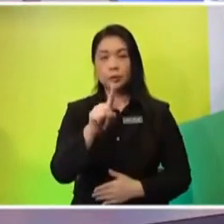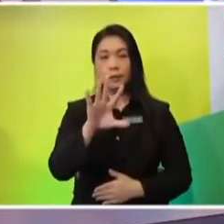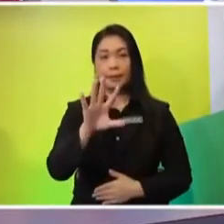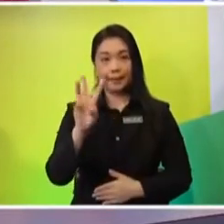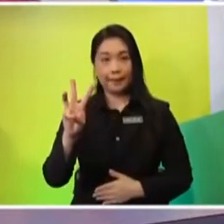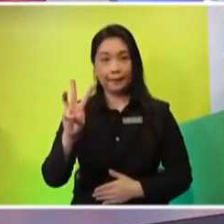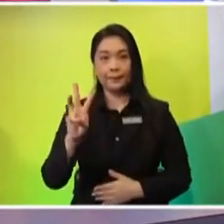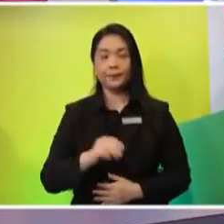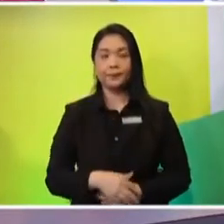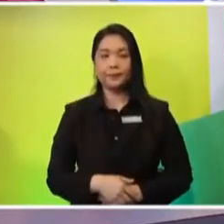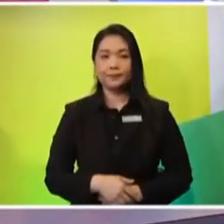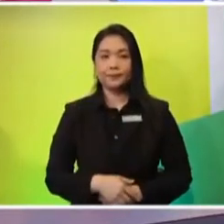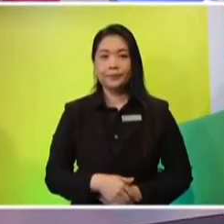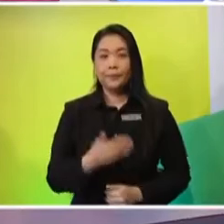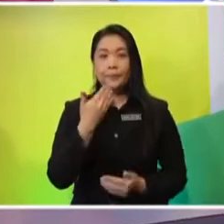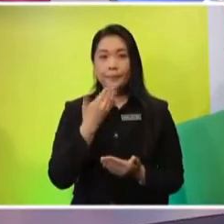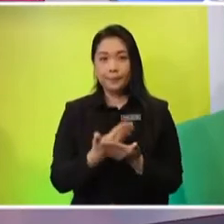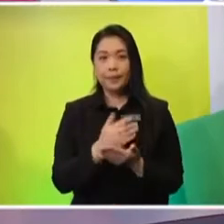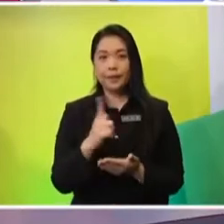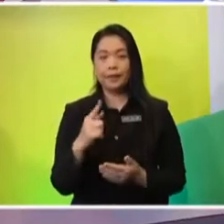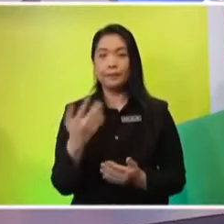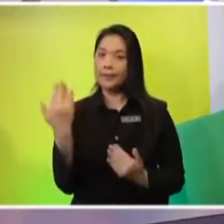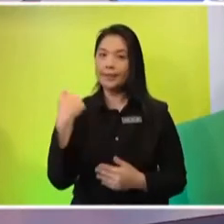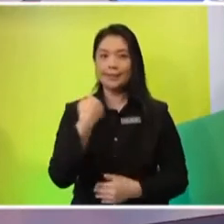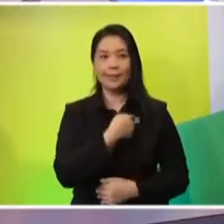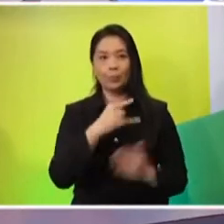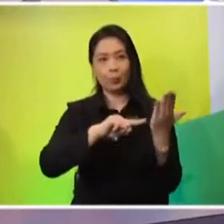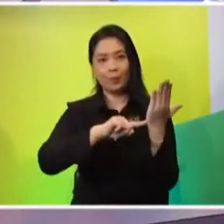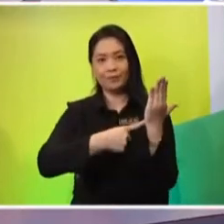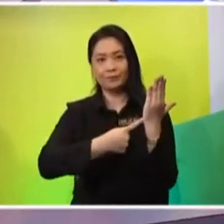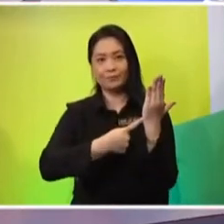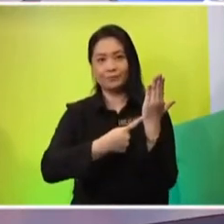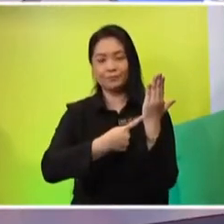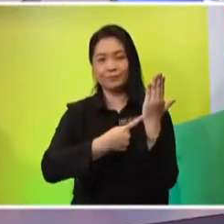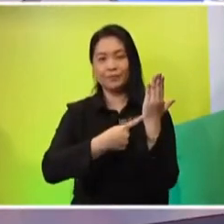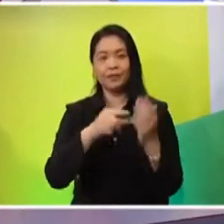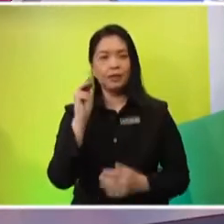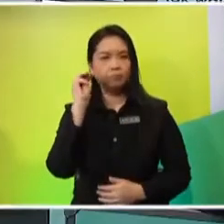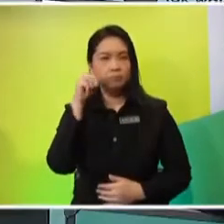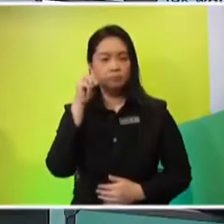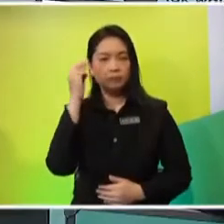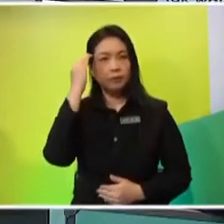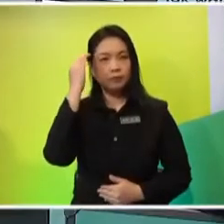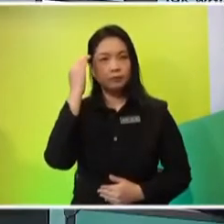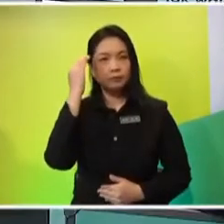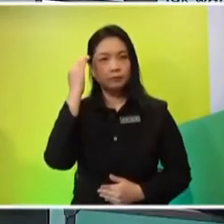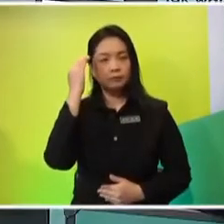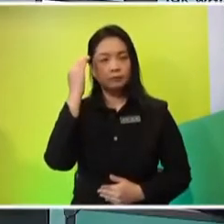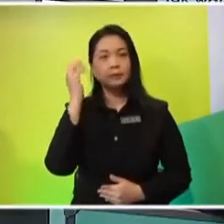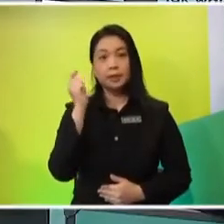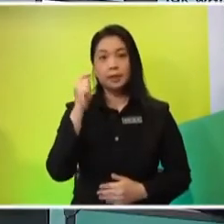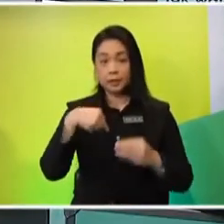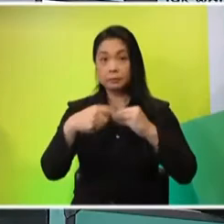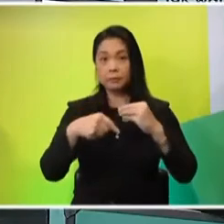156. Okey. Baiklah, mari kita mulakan. Okey. Mira tahu tak tadi cikgu cakap pasal pecahan kan? Ya, cikgu.